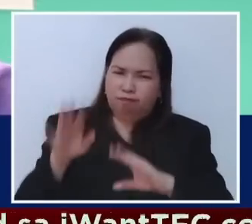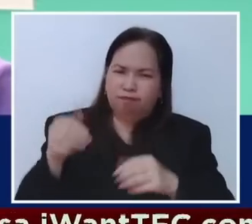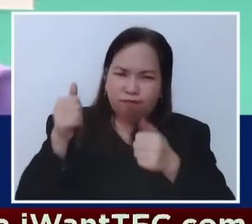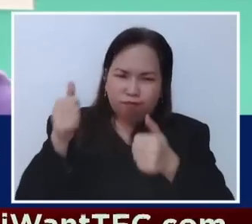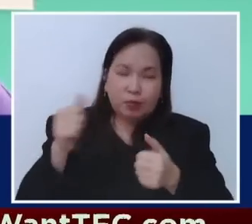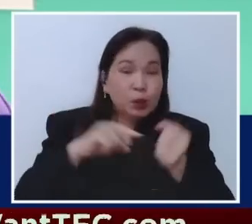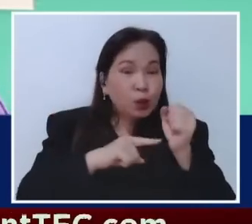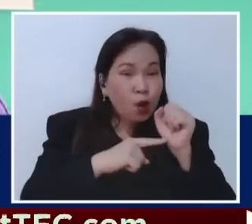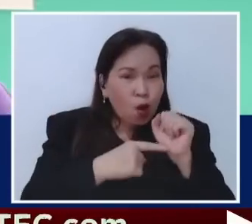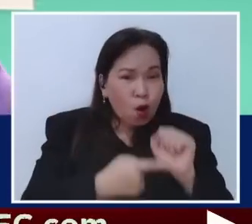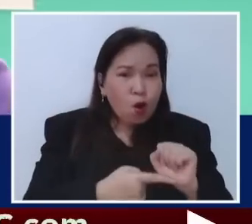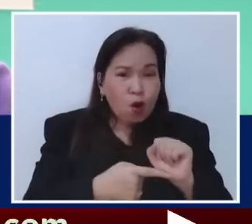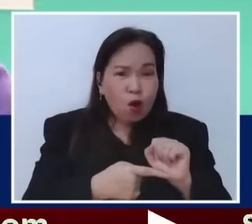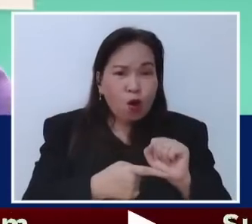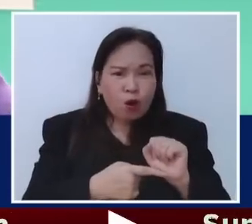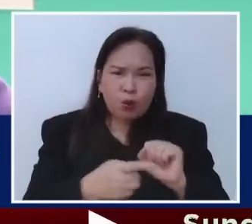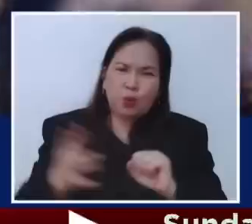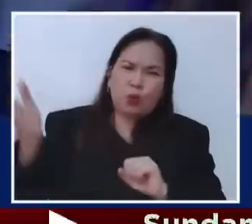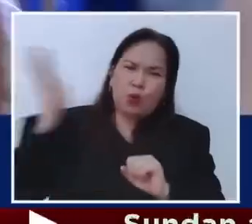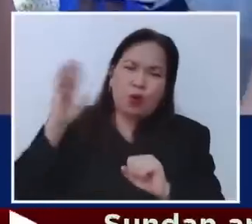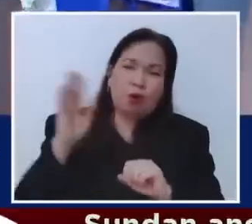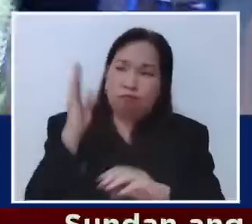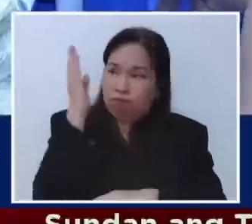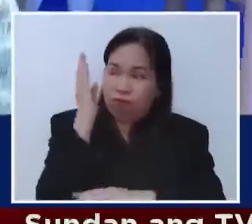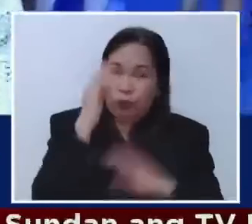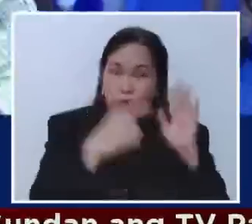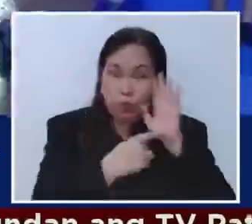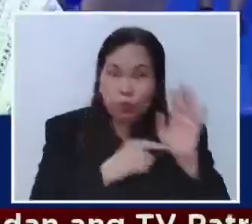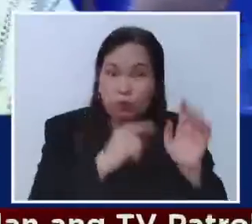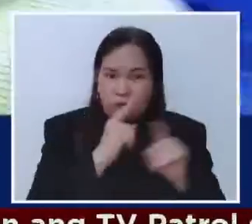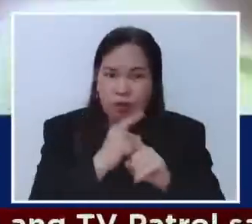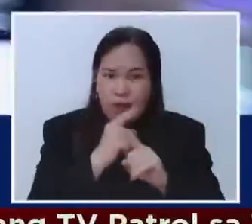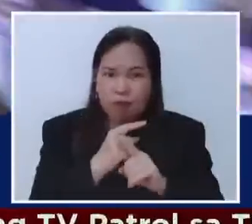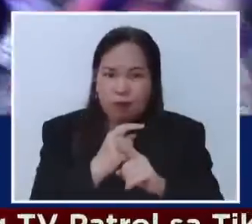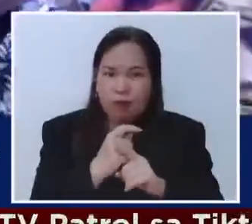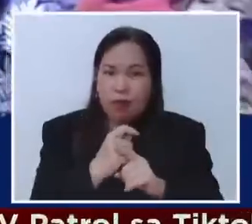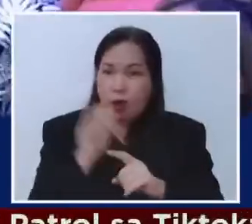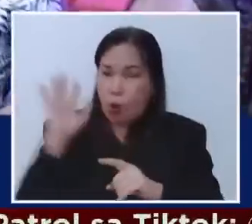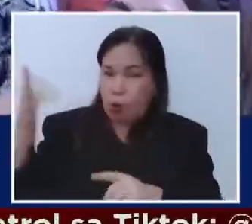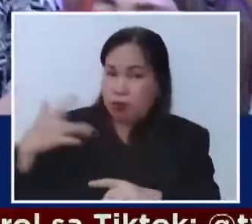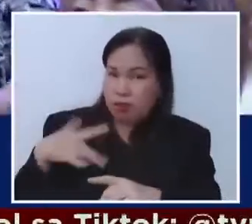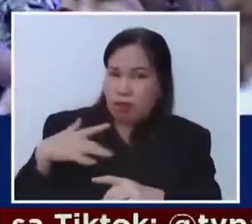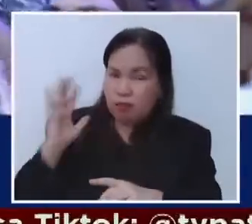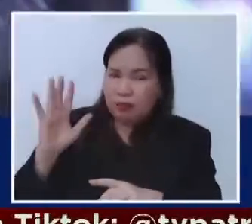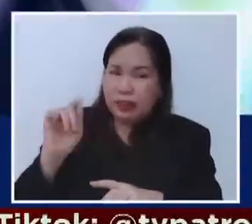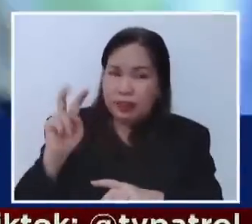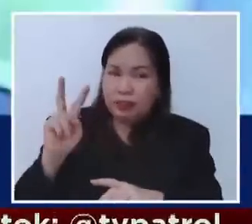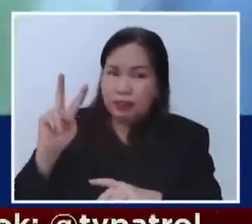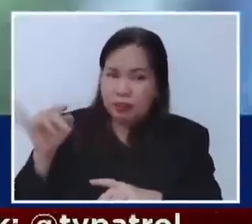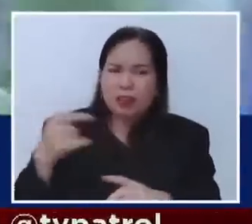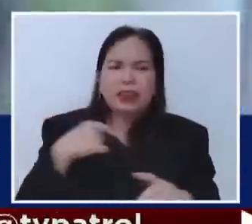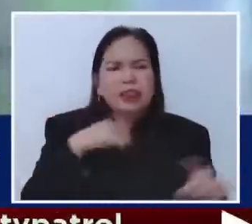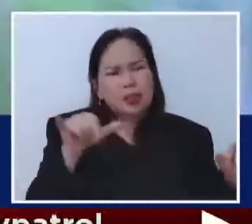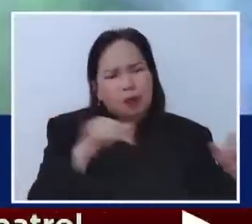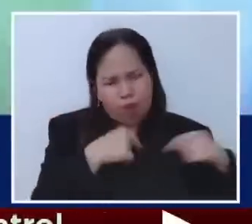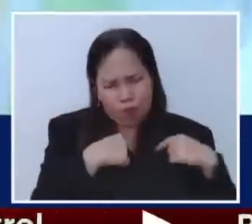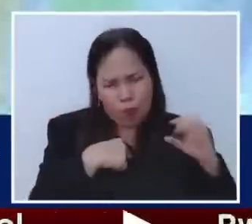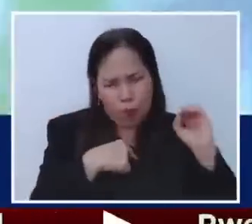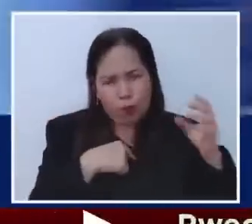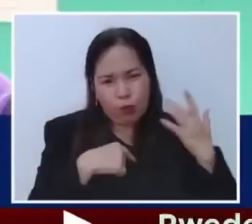ng, isa sila sa nagsimula OG ng noontime show. Kung may ang TVJ may styles na meron din ng style ang showtime. Oh, hindi mo talaga